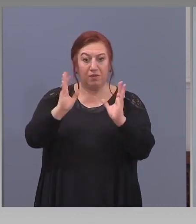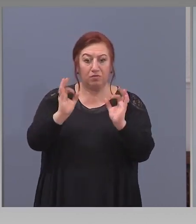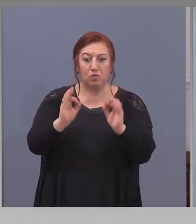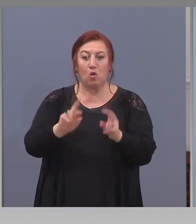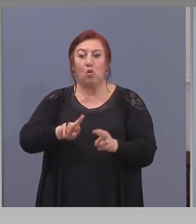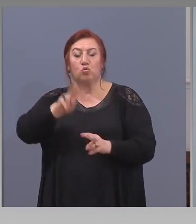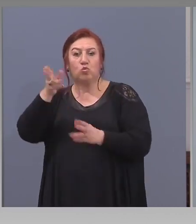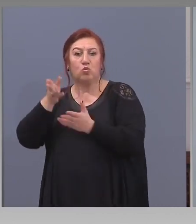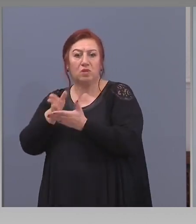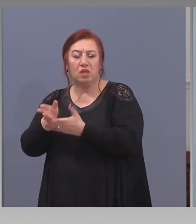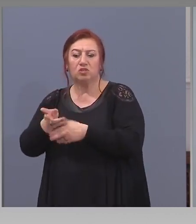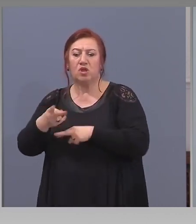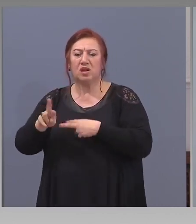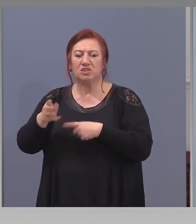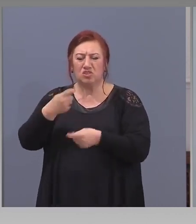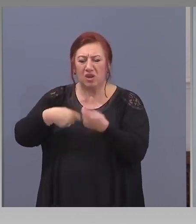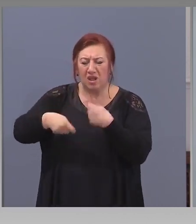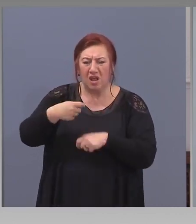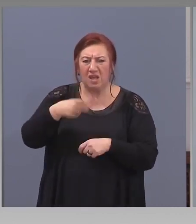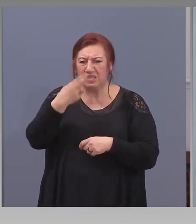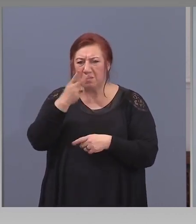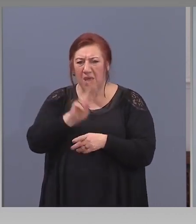различни хора предлагат.